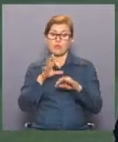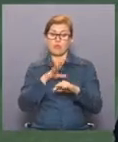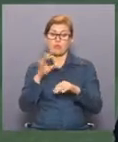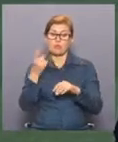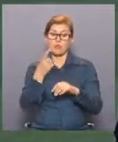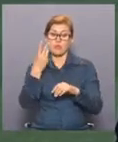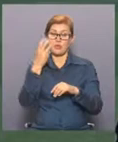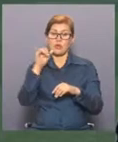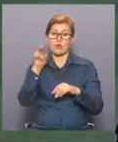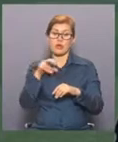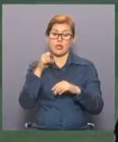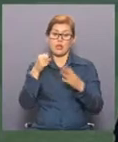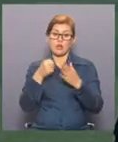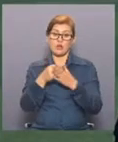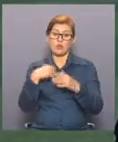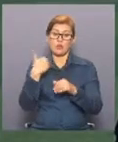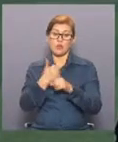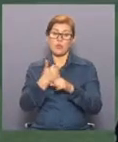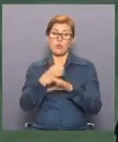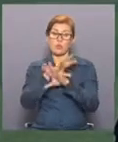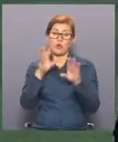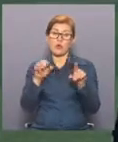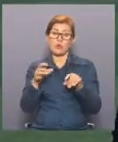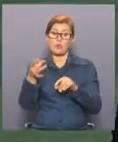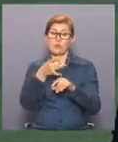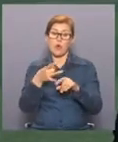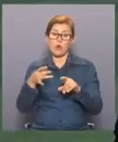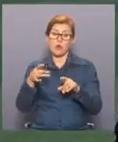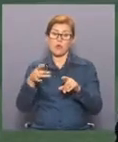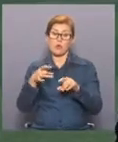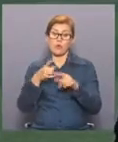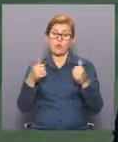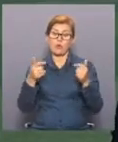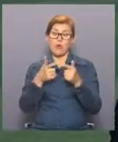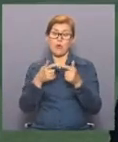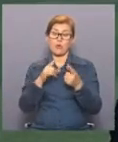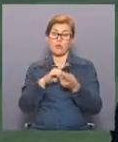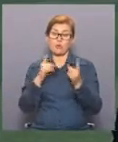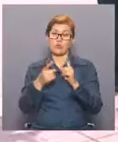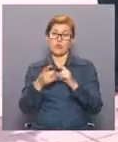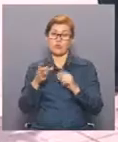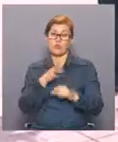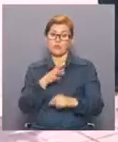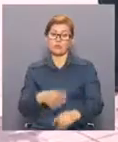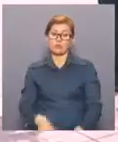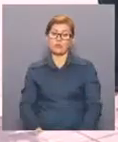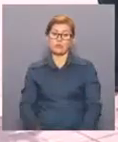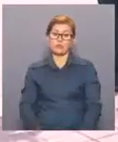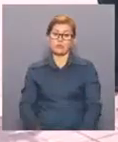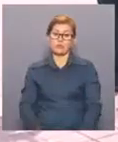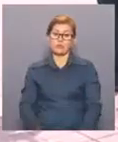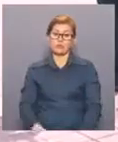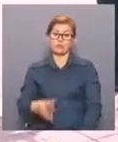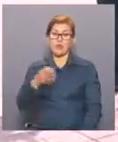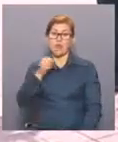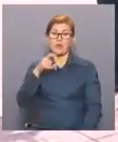Бірінші шілдеге дейін негізгі бүкіл осы ауданымыздың ұйымдары ауыстыратын болады. Ал